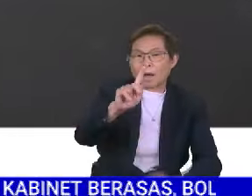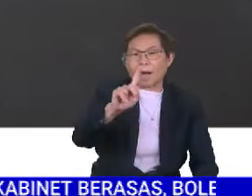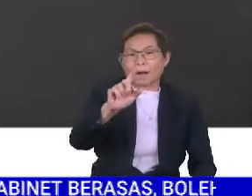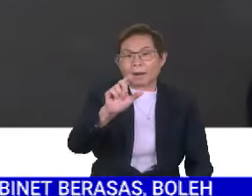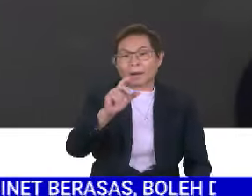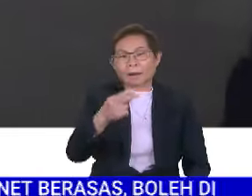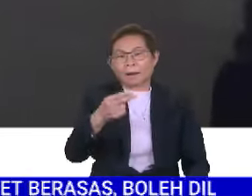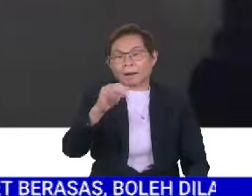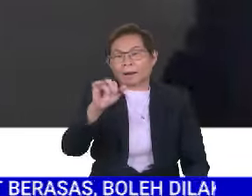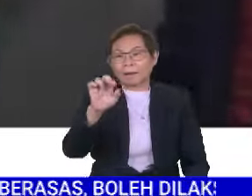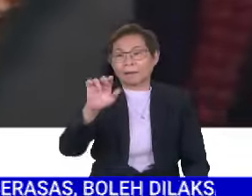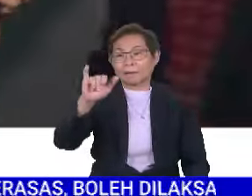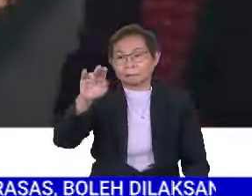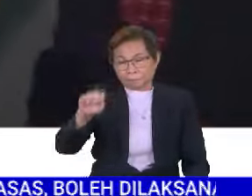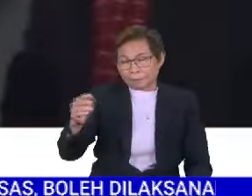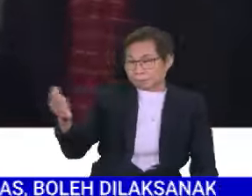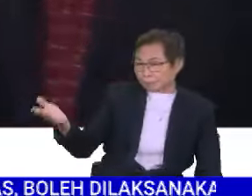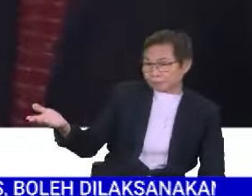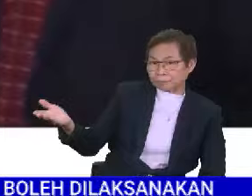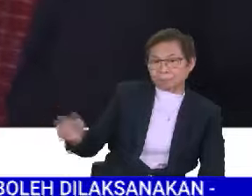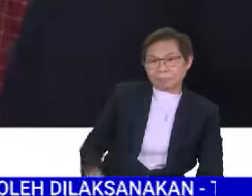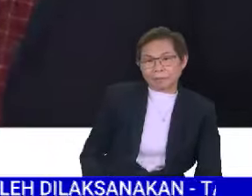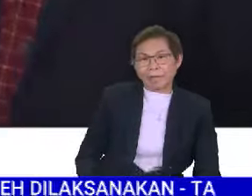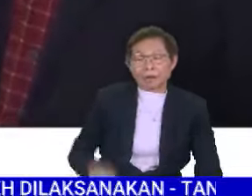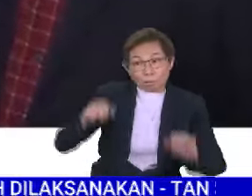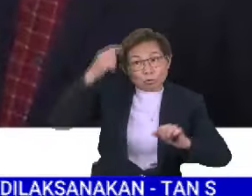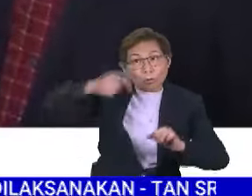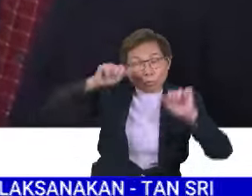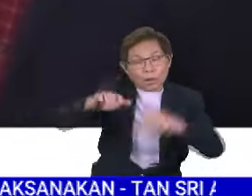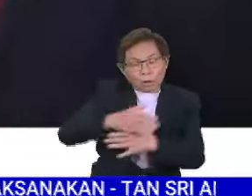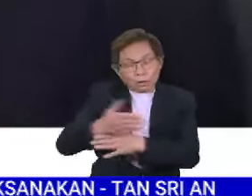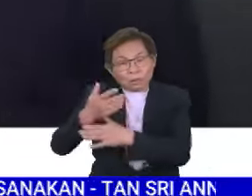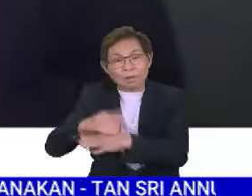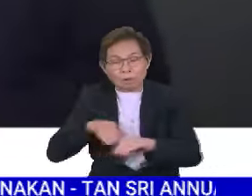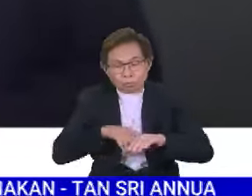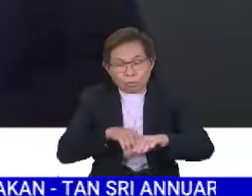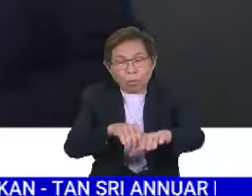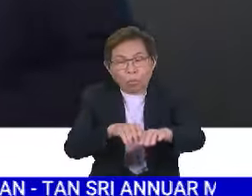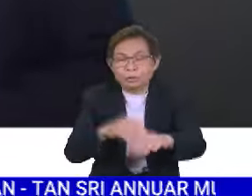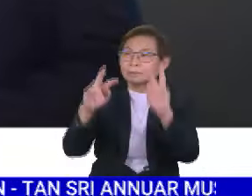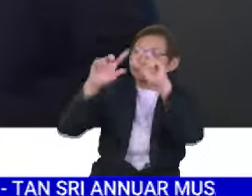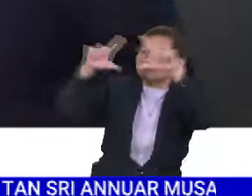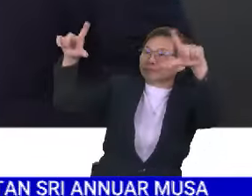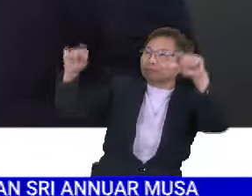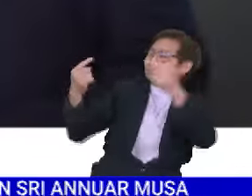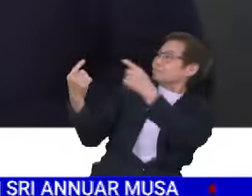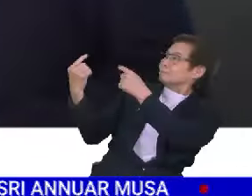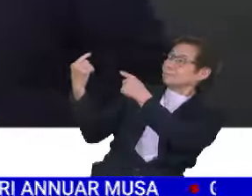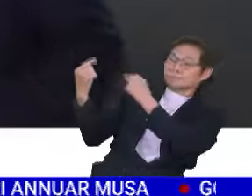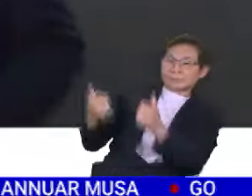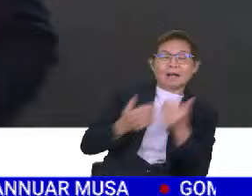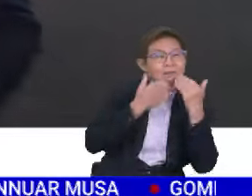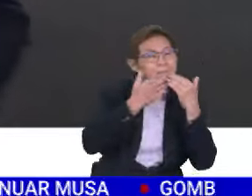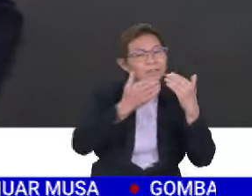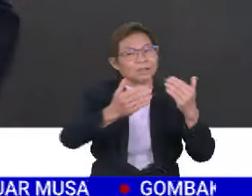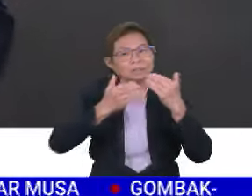Azim Mat Johari. Apa khabar Tuan? Terima kasih Cik Alia. Mungkin Tuan boleh kongsikanlah perkembangan aliran trafik di paparan skrin belakang ni. Okey, terima